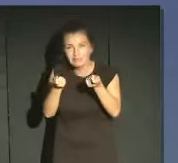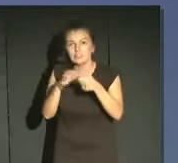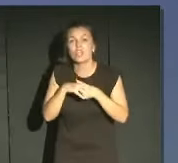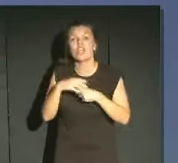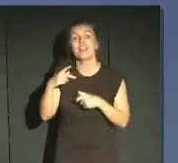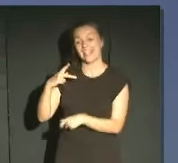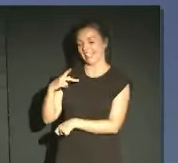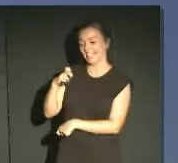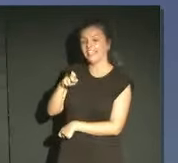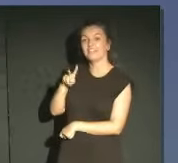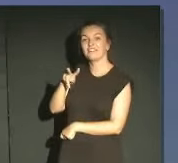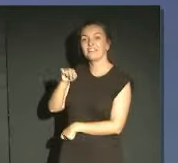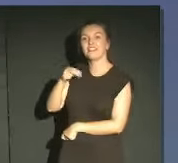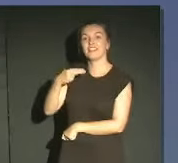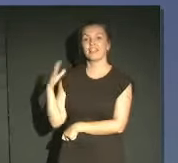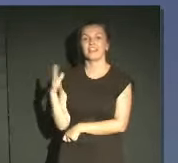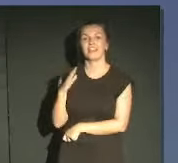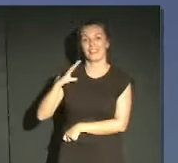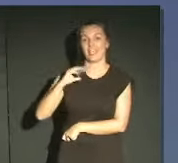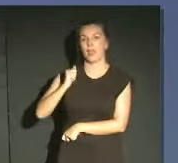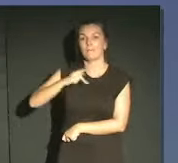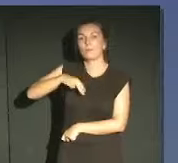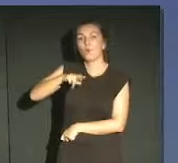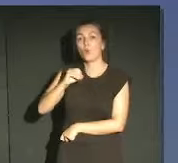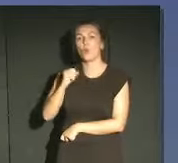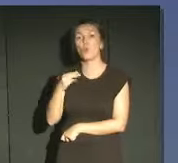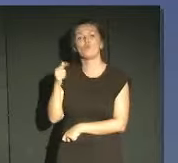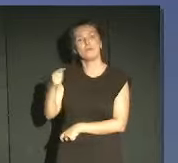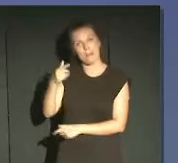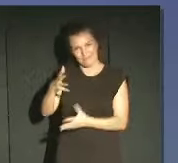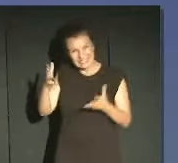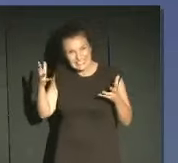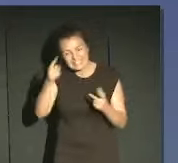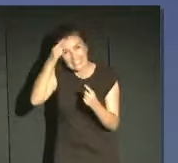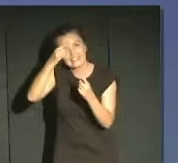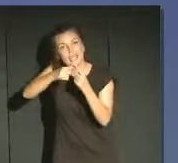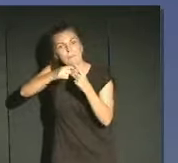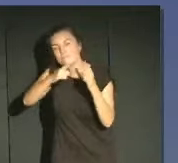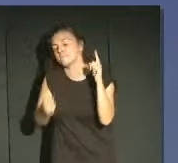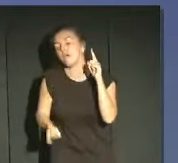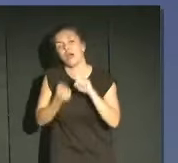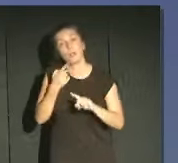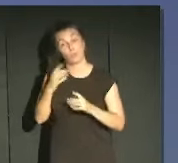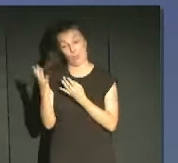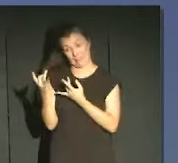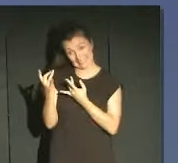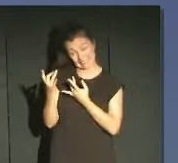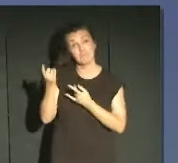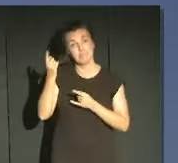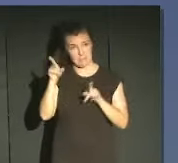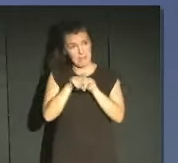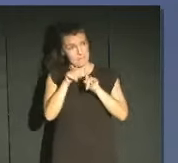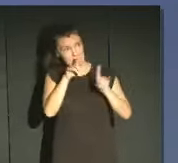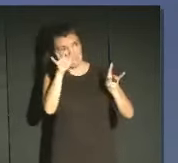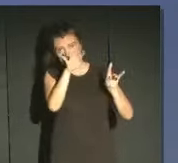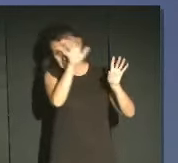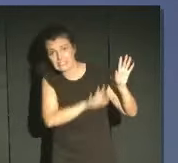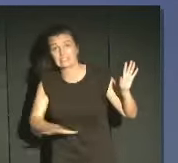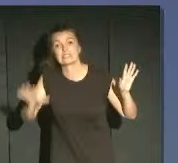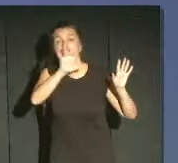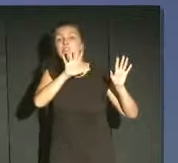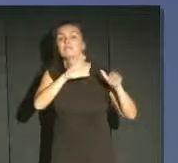qu'il porte là aussi un sujet qui est essentiel pour la Martinique mais pour l'ensemble du pays celui de savoir que la